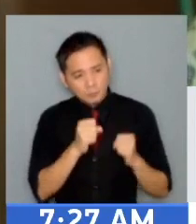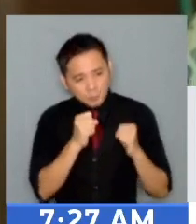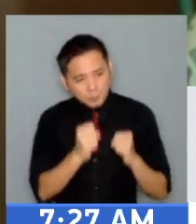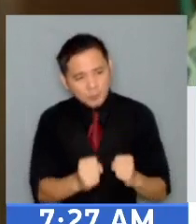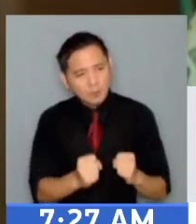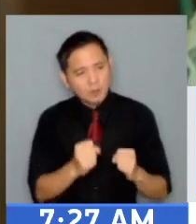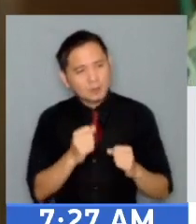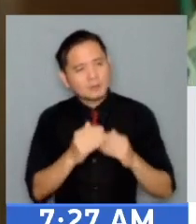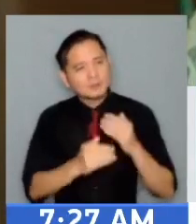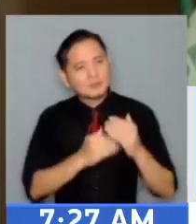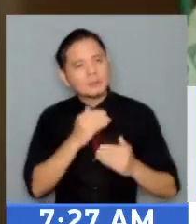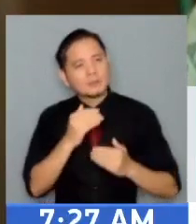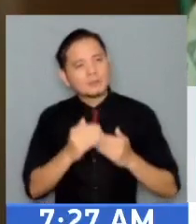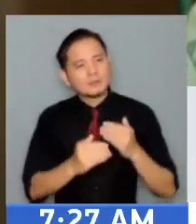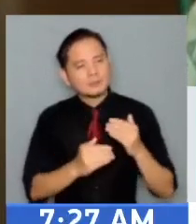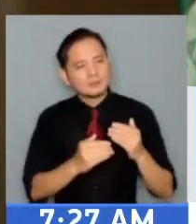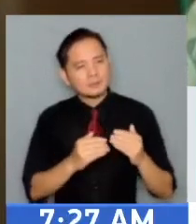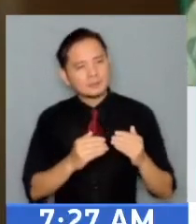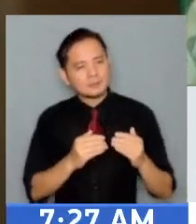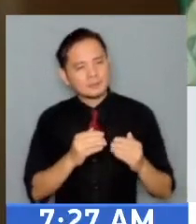Mahalikan ka.